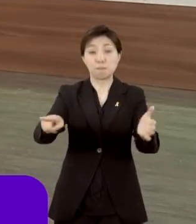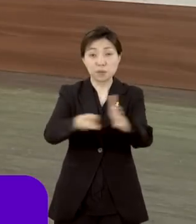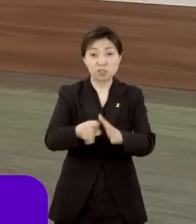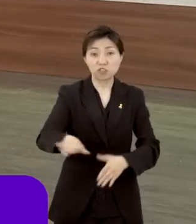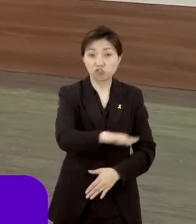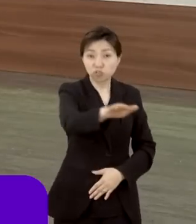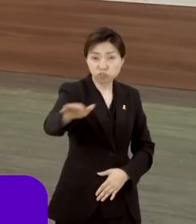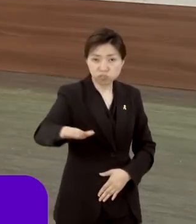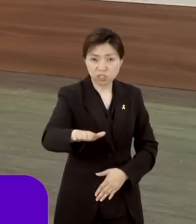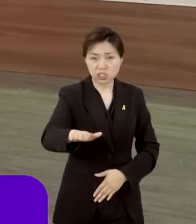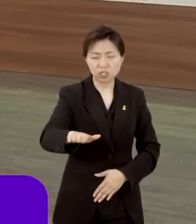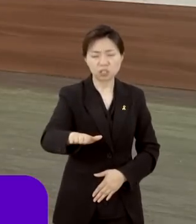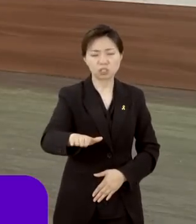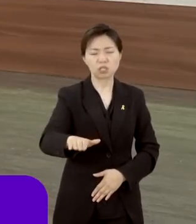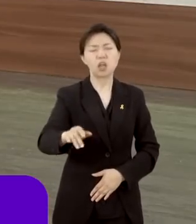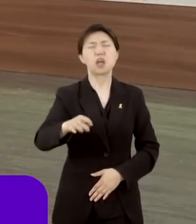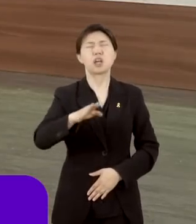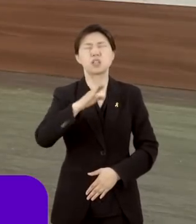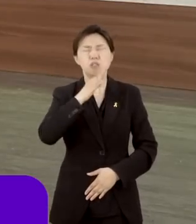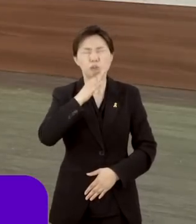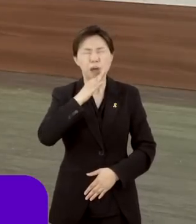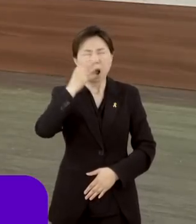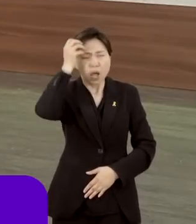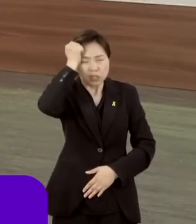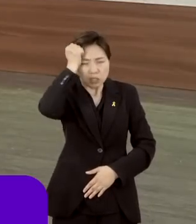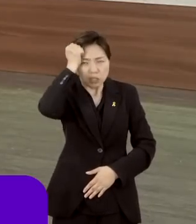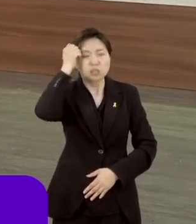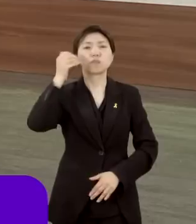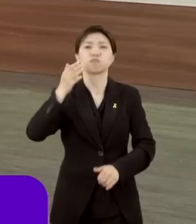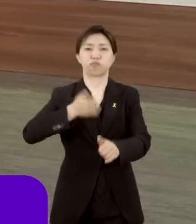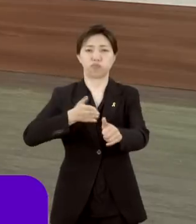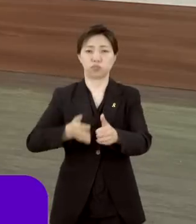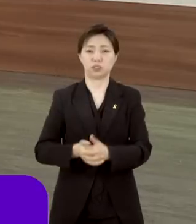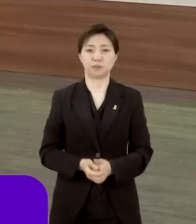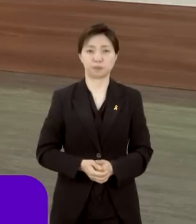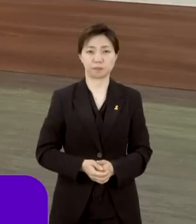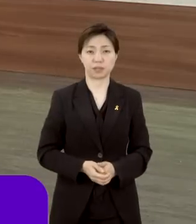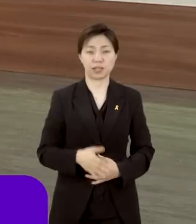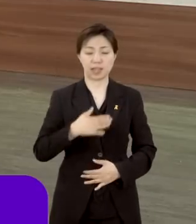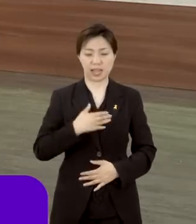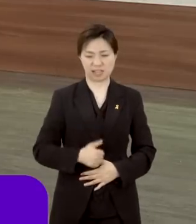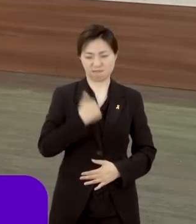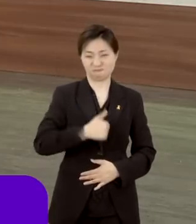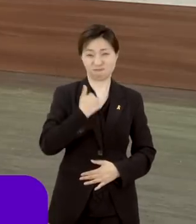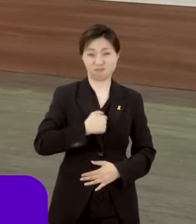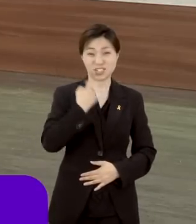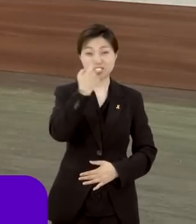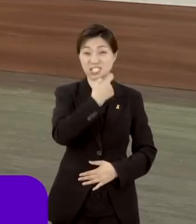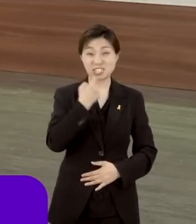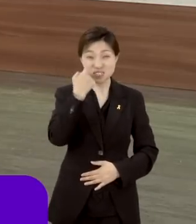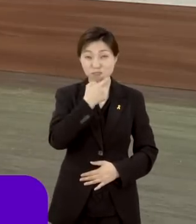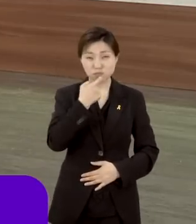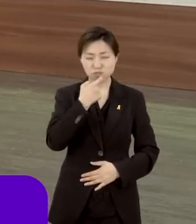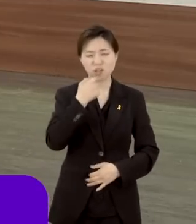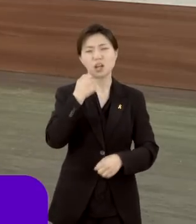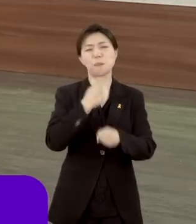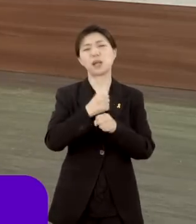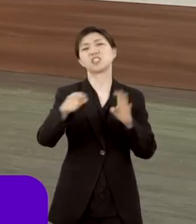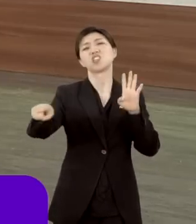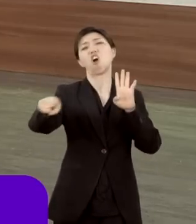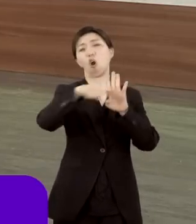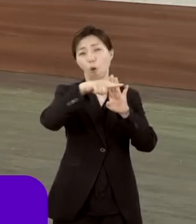마음에 되새겨야 됩니다 내가 이렇게 분노와 내가 일으킨 입으로 지은 업보가